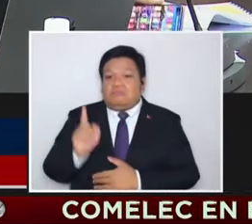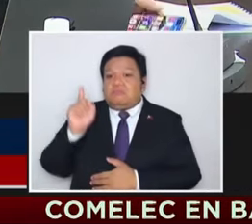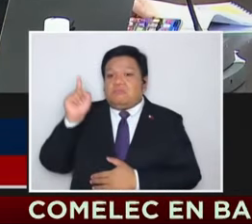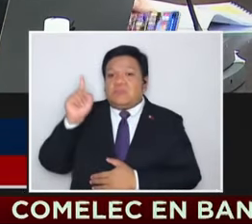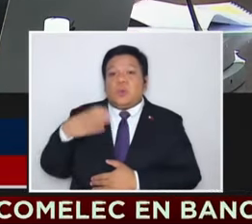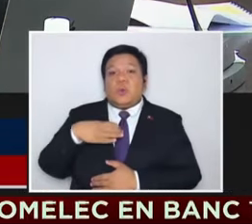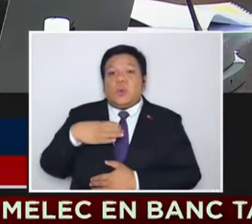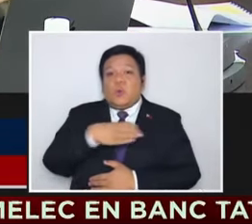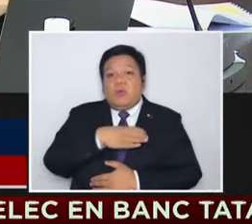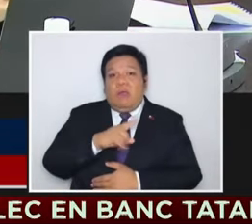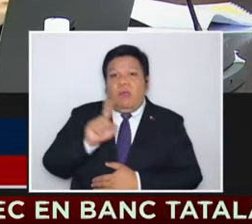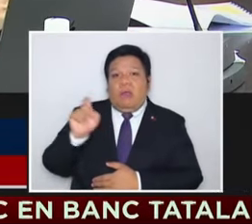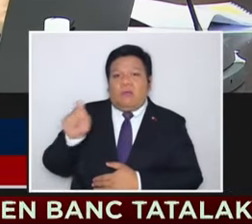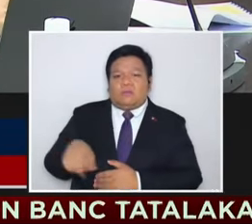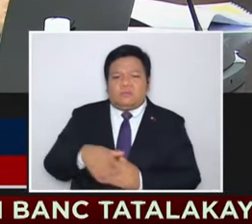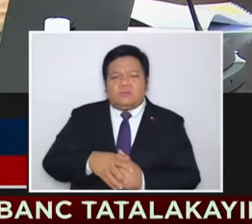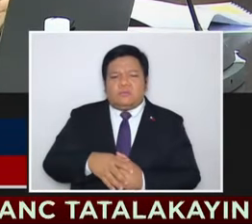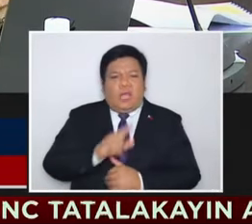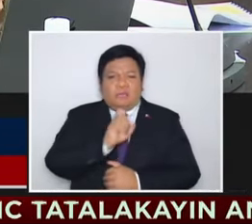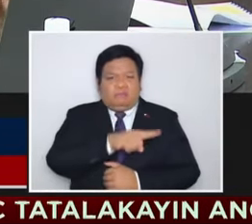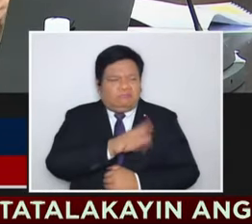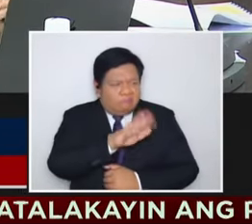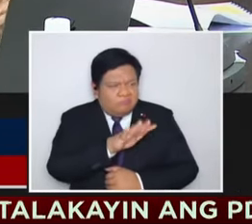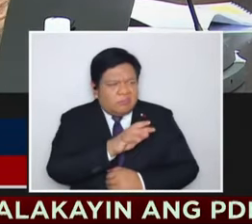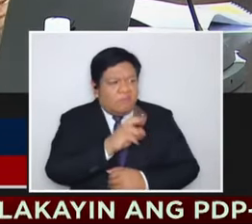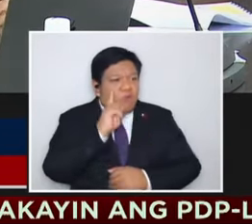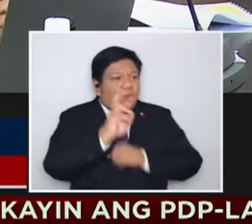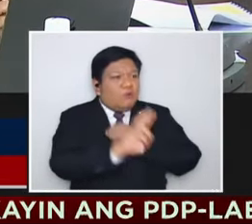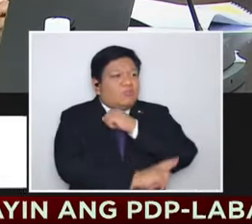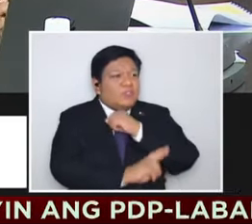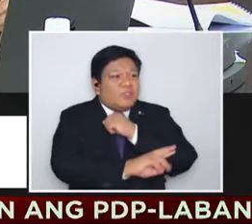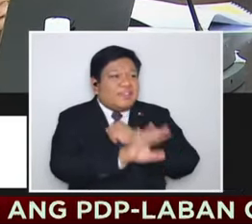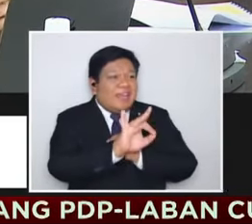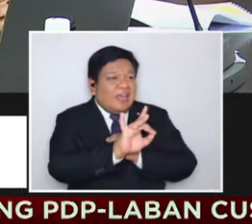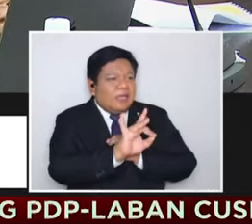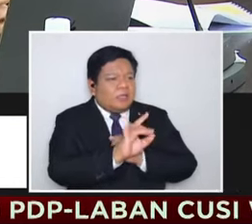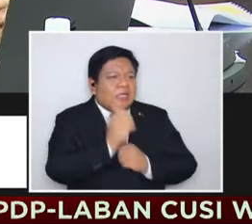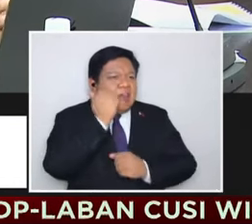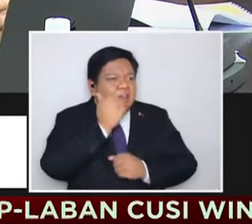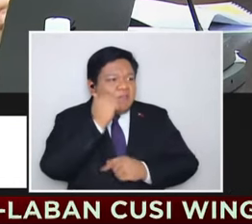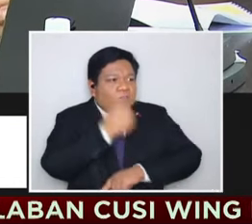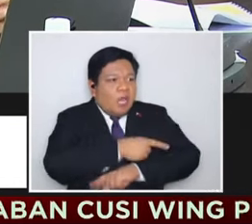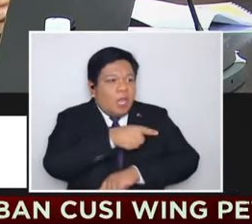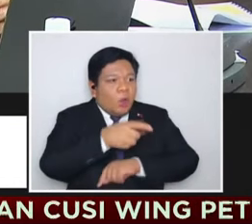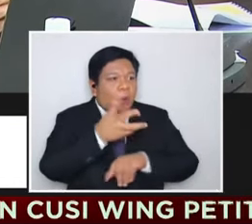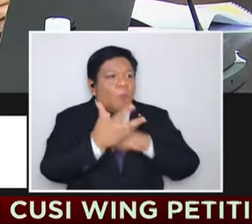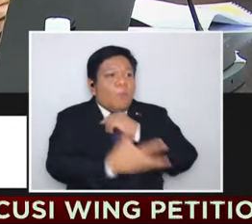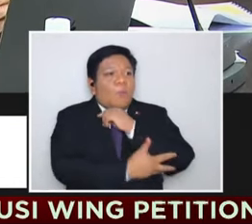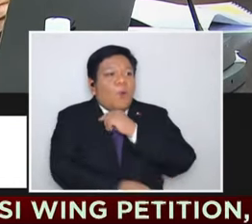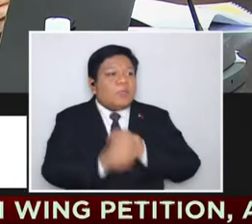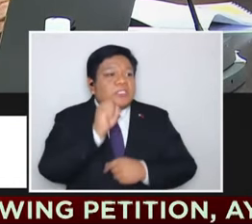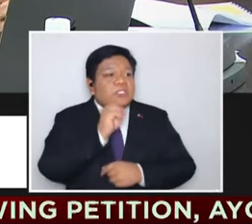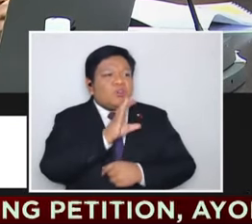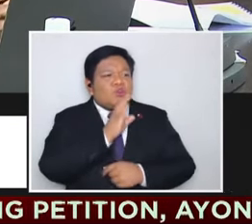araw-araw ang kailangan ibigay natin sa indigent senior citizen pursuant